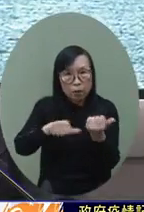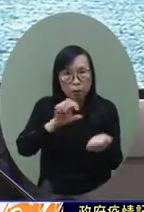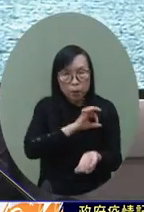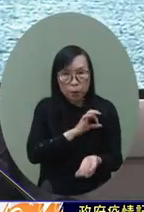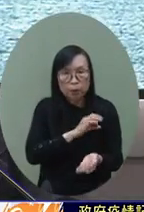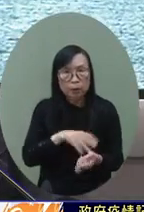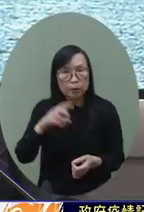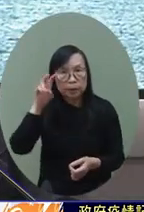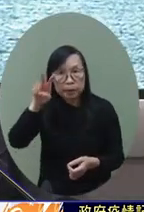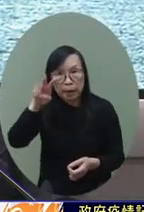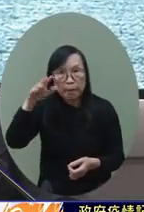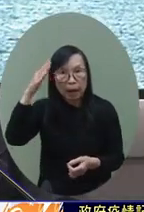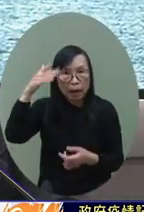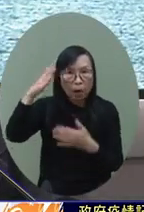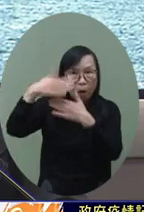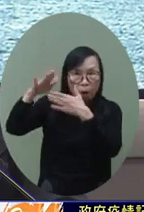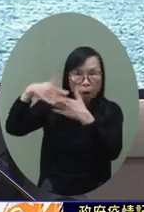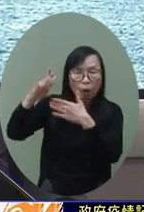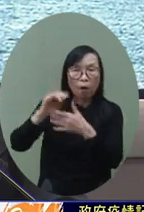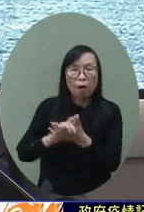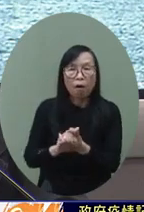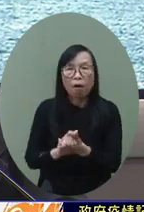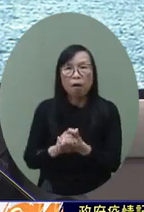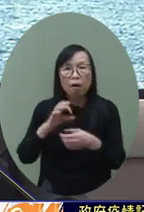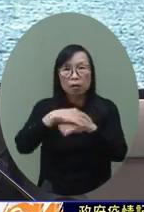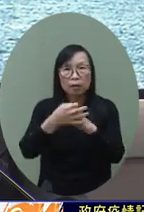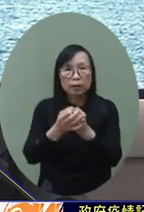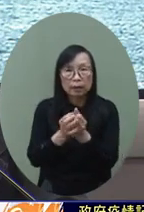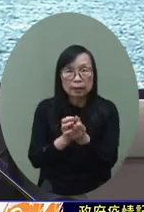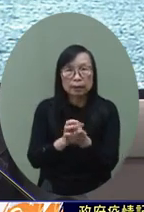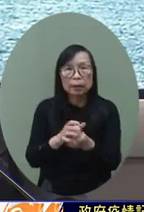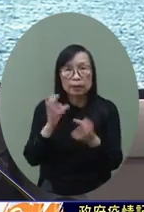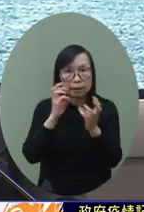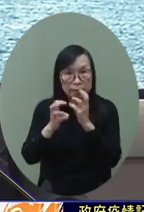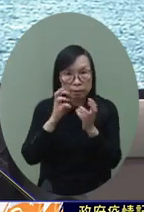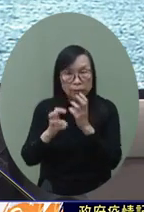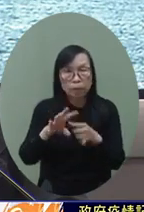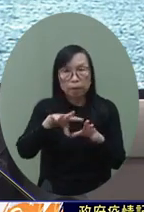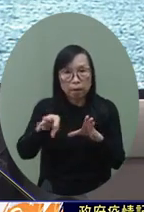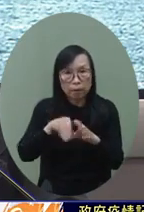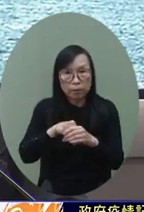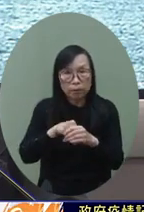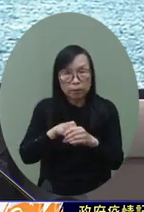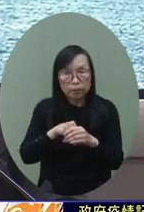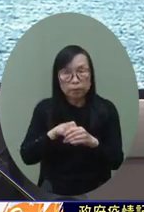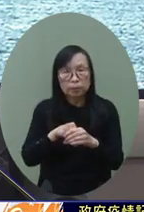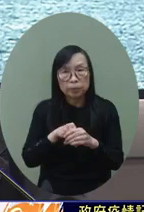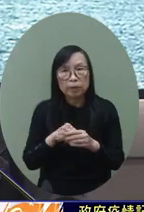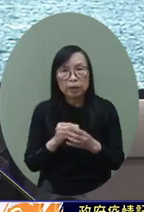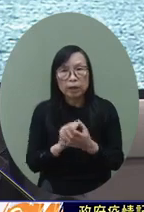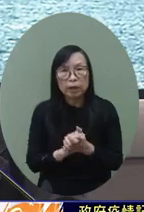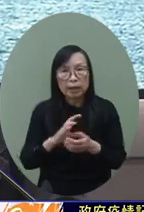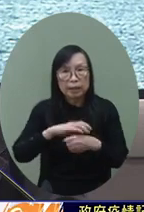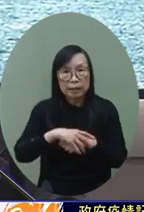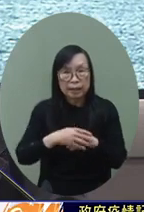即係參考咗其他外國嘅一啲或者國際上嘅一啲資料啦，譬如包括呢、這個世